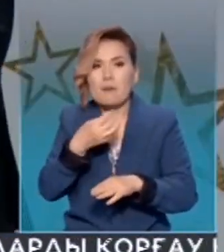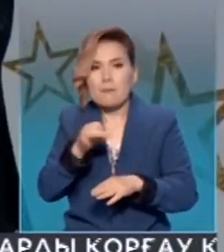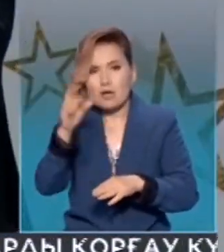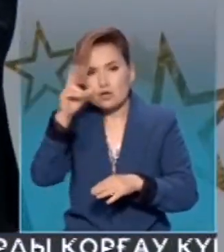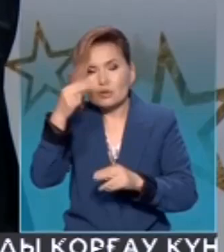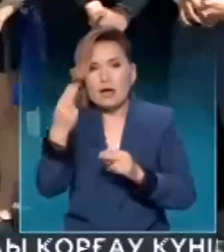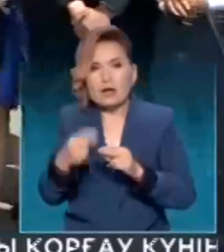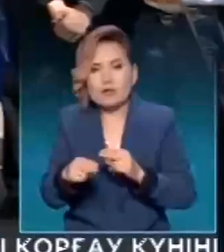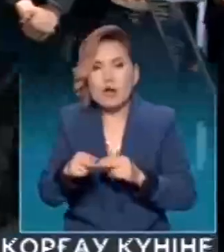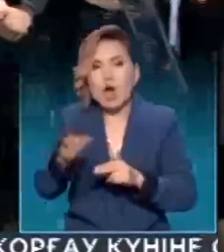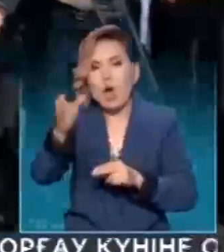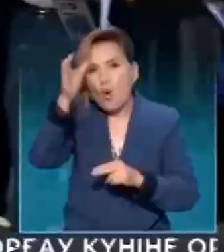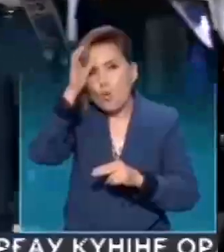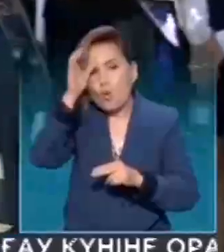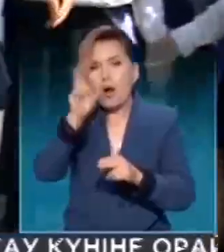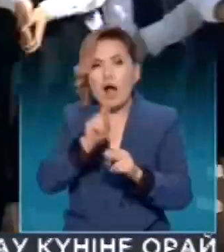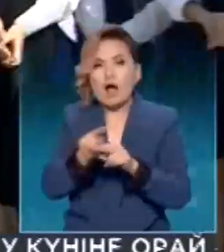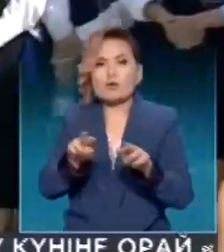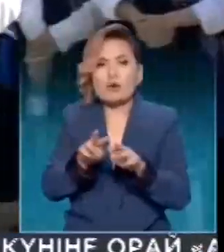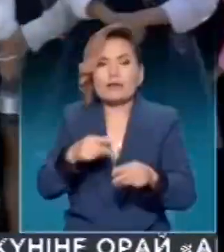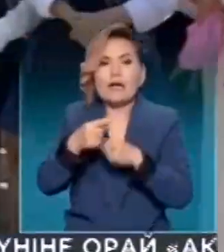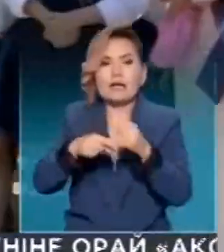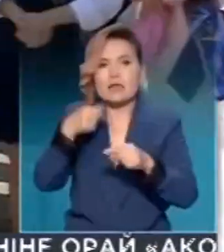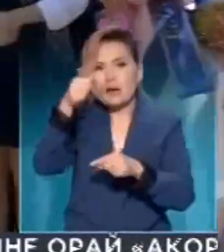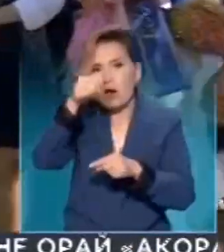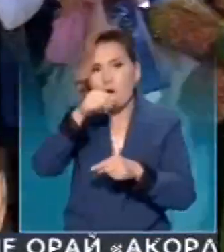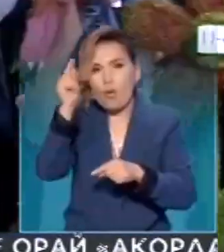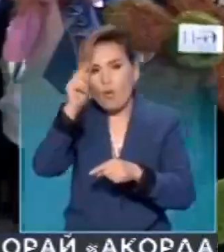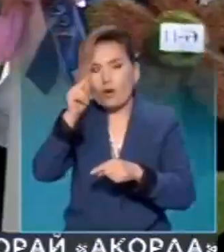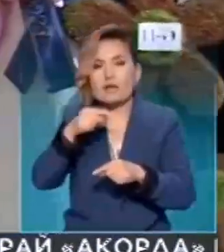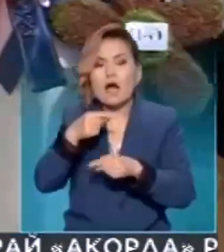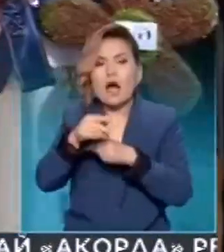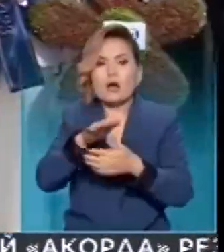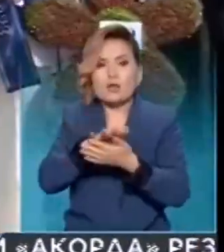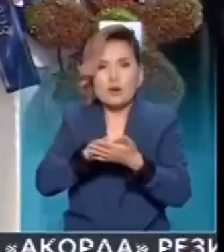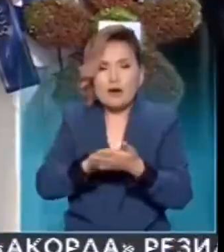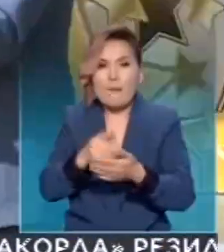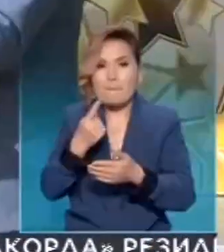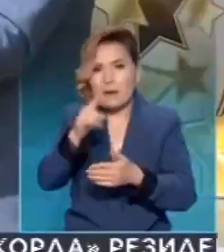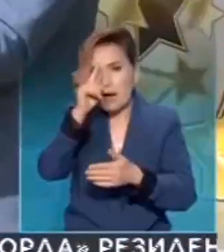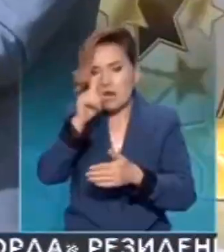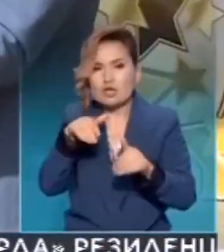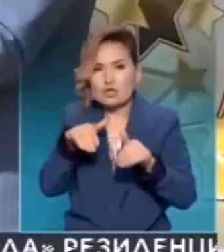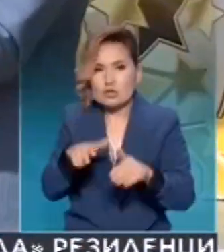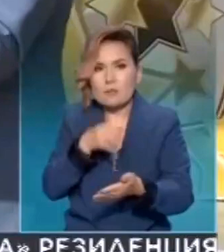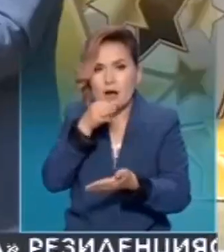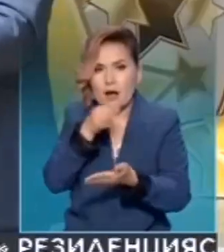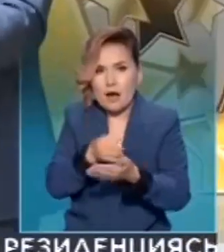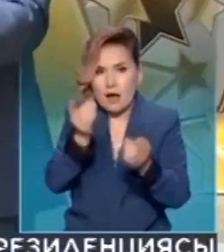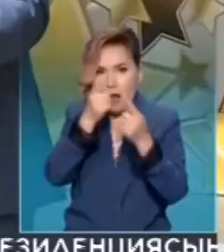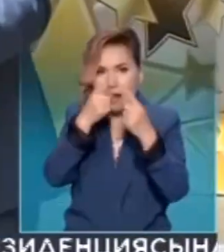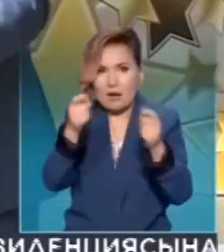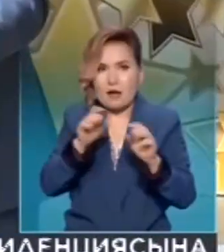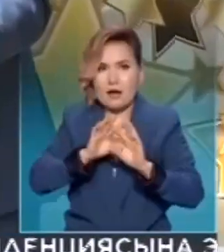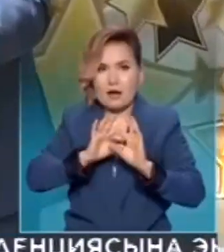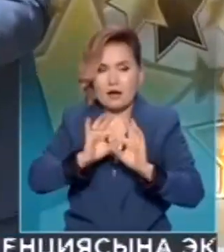отыр. Оқу ағарту министрі келесі оқу жылының ұзақтығына қатысты шешім бір ай ішінде белгілі болатынын айтты.